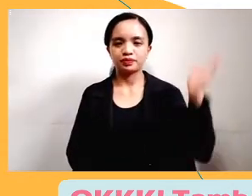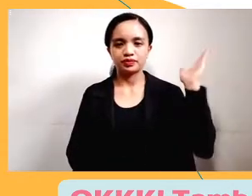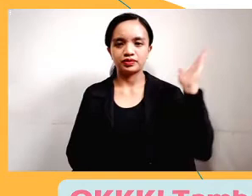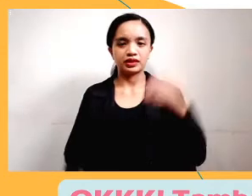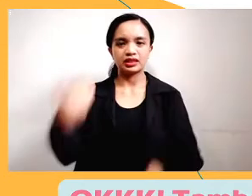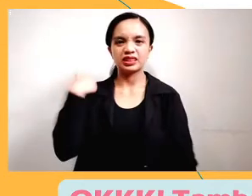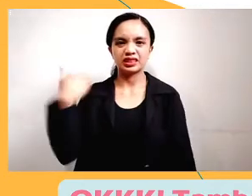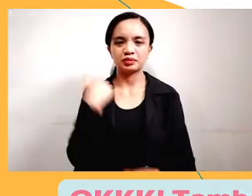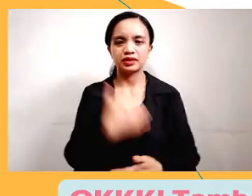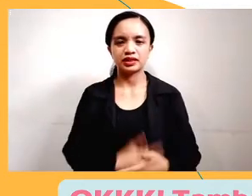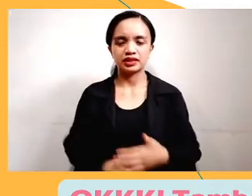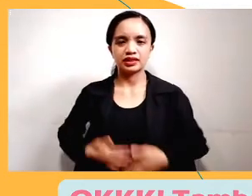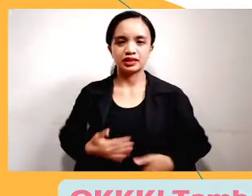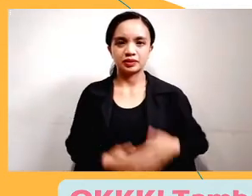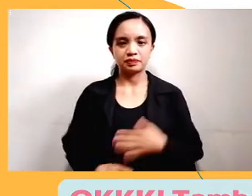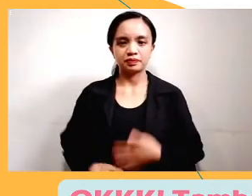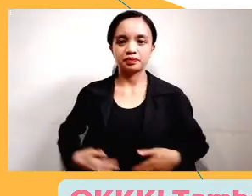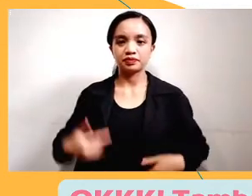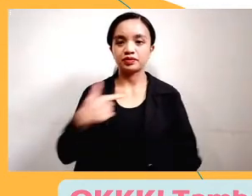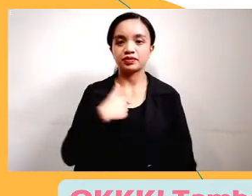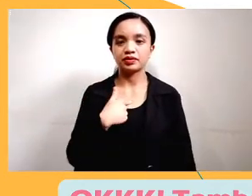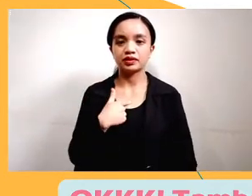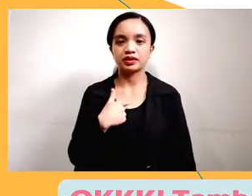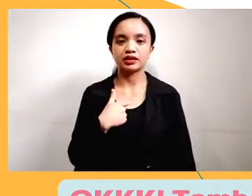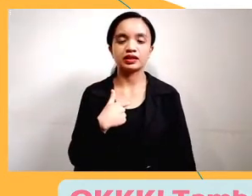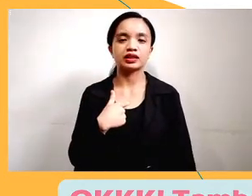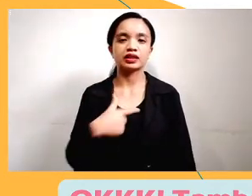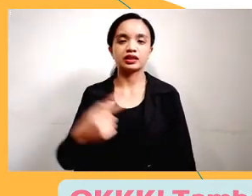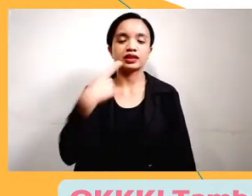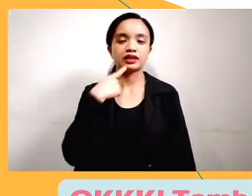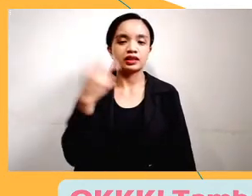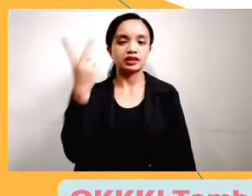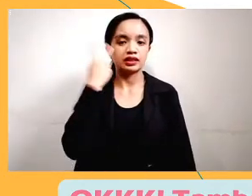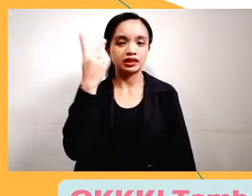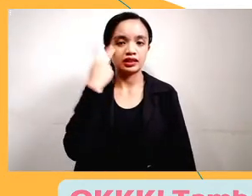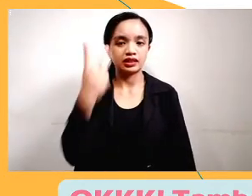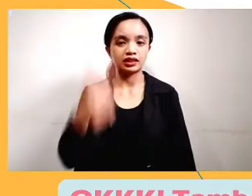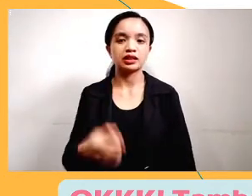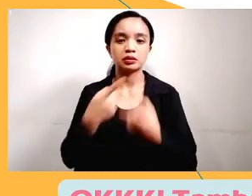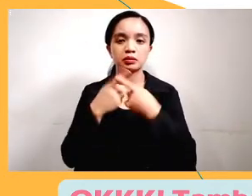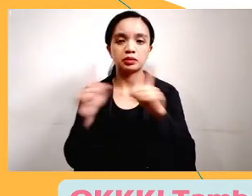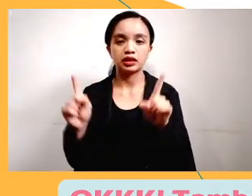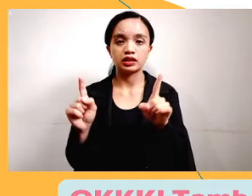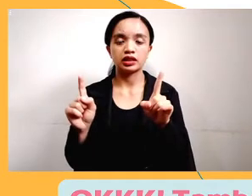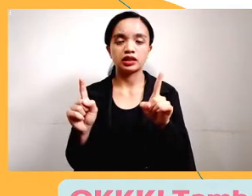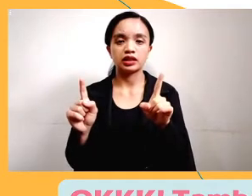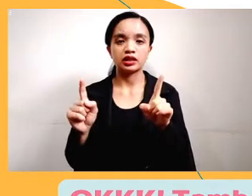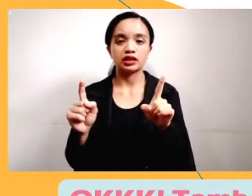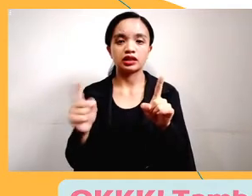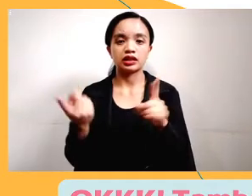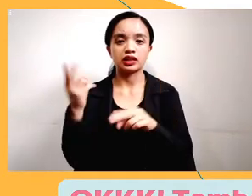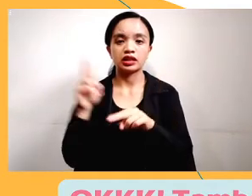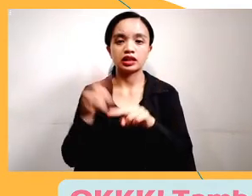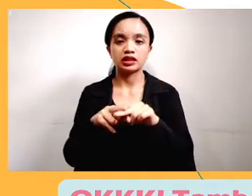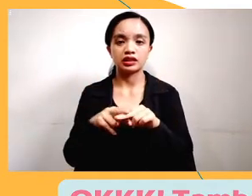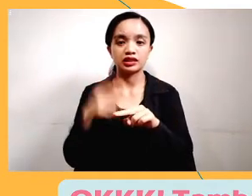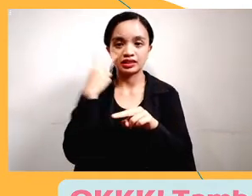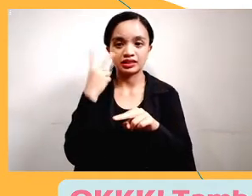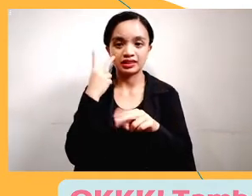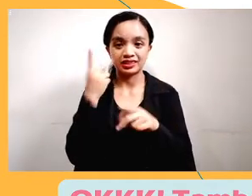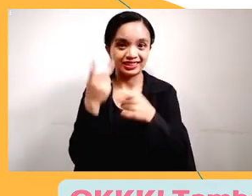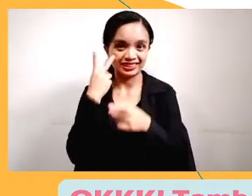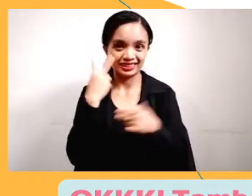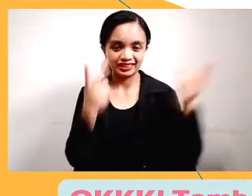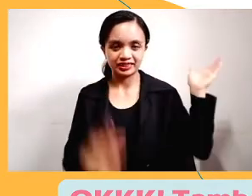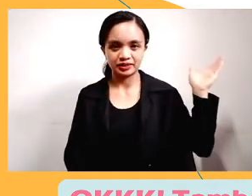eh. So, ako ay magstay muna tayo dito. Pero ang gutom, dagdagan natin ng konting talon. So,